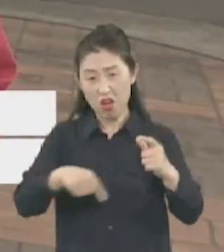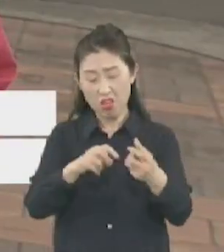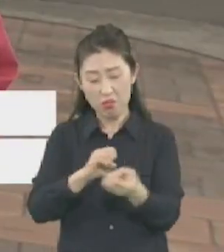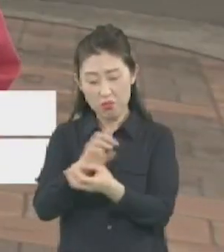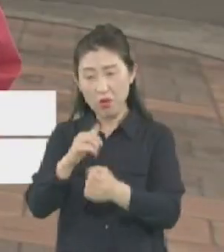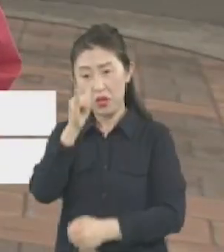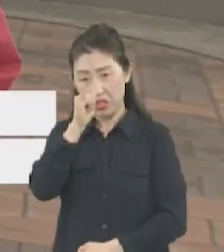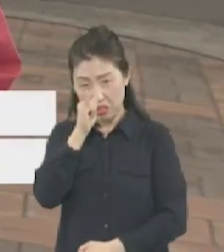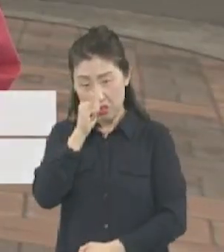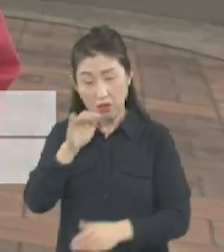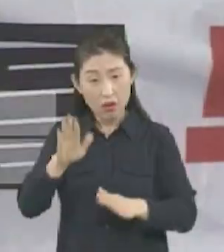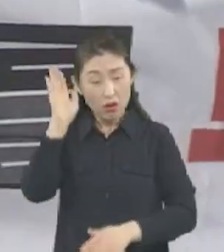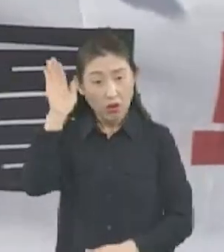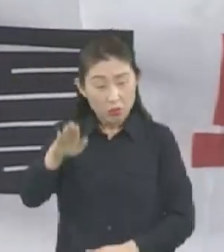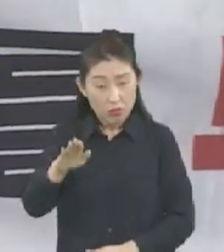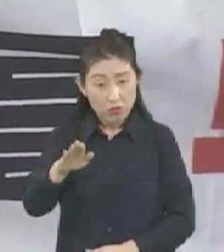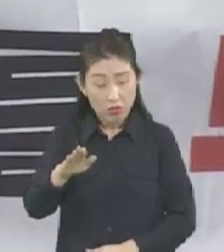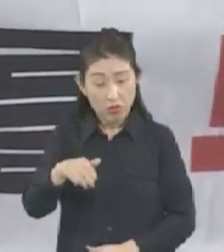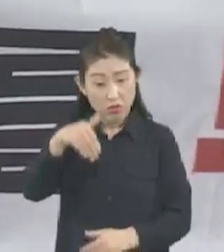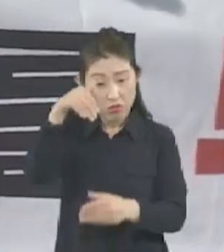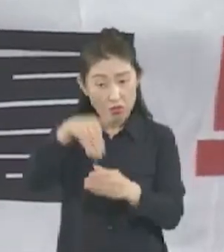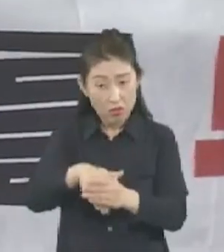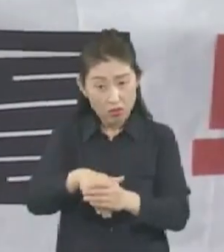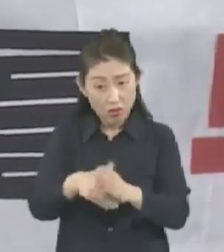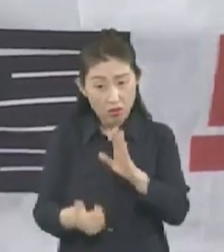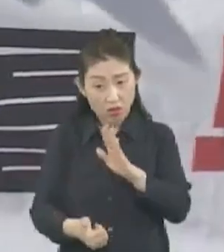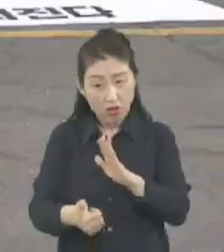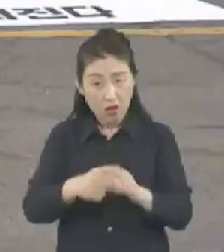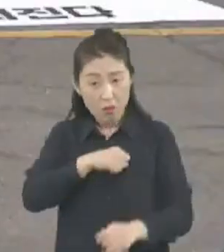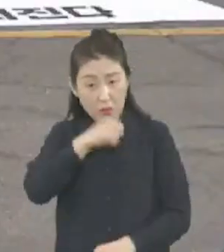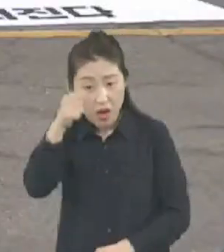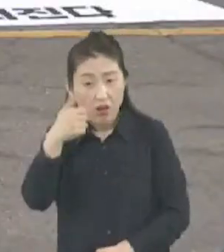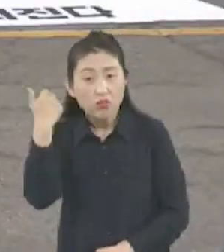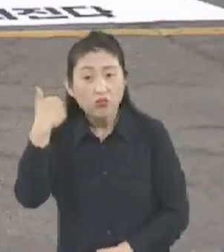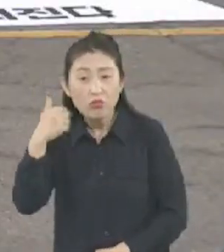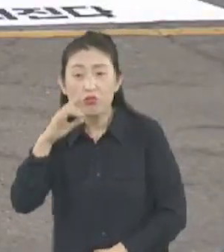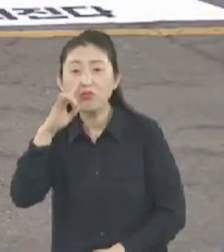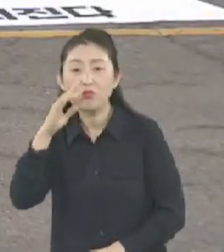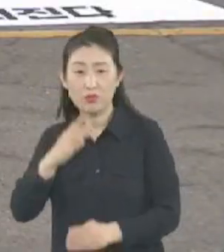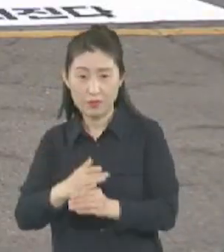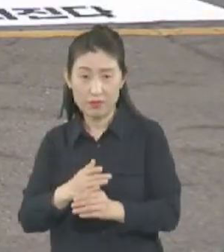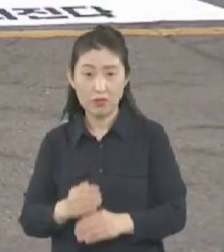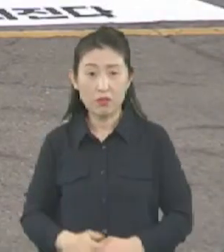가운데 지역 민심의 향배가 어디로 향할지 주목됩니다. TJB 강진원입니다.